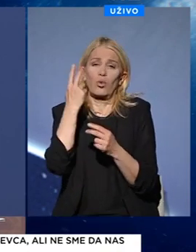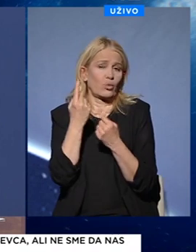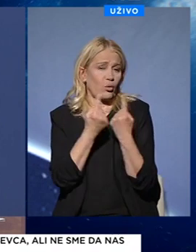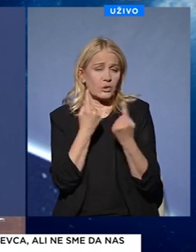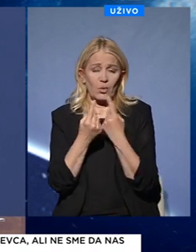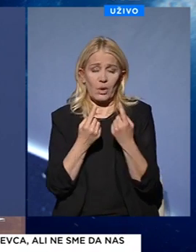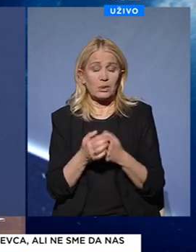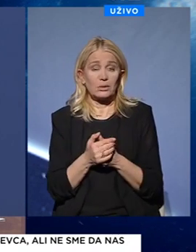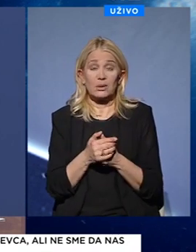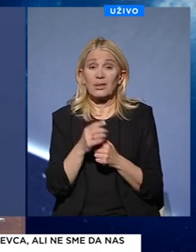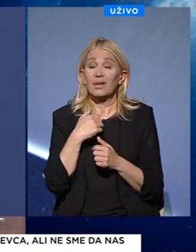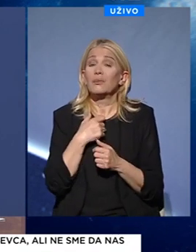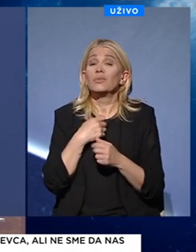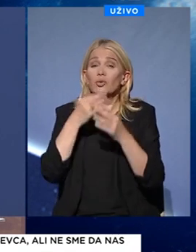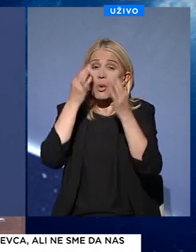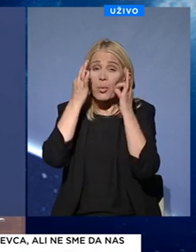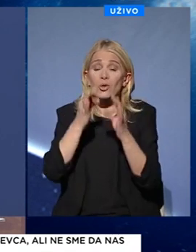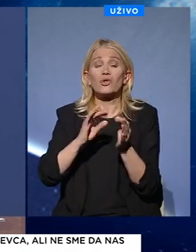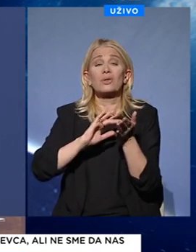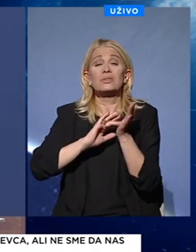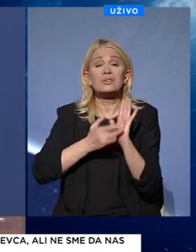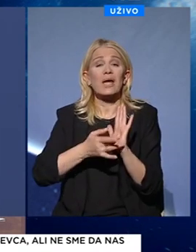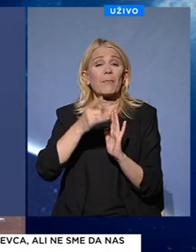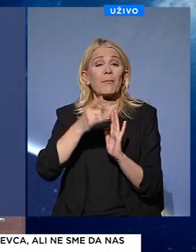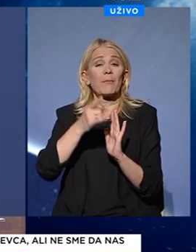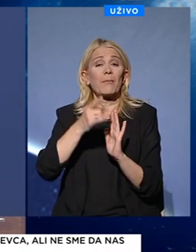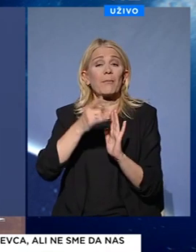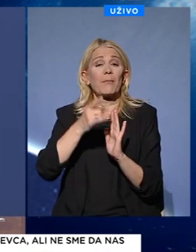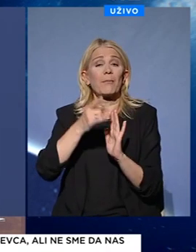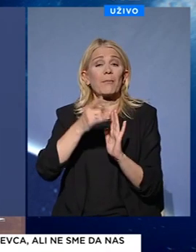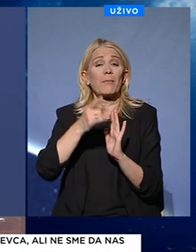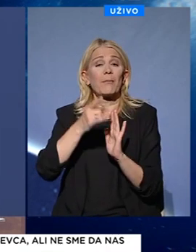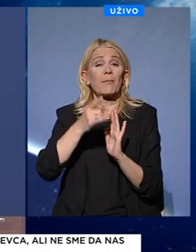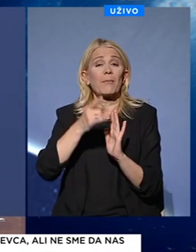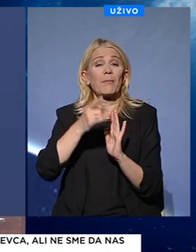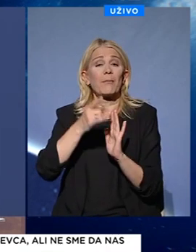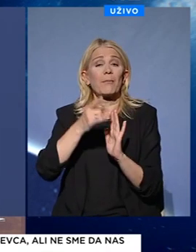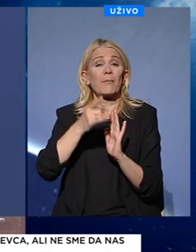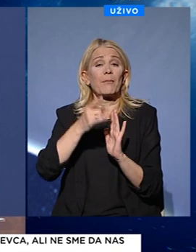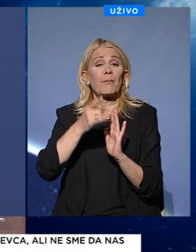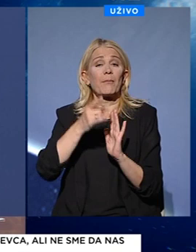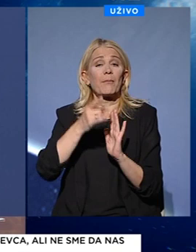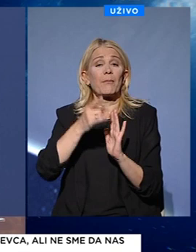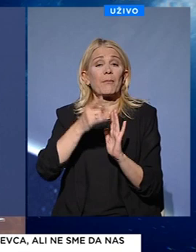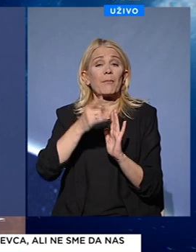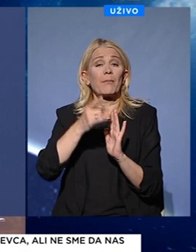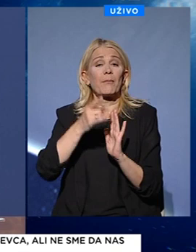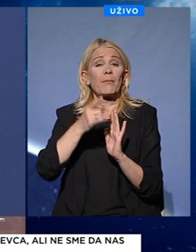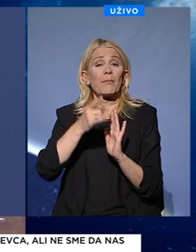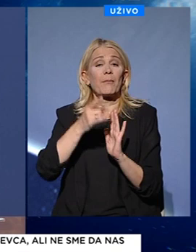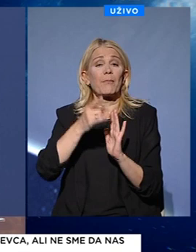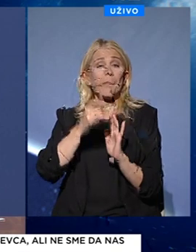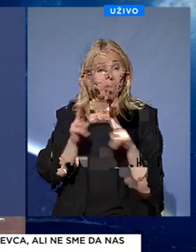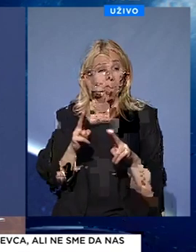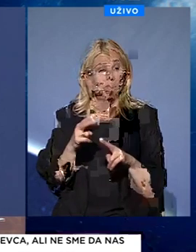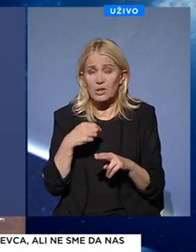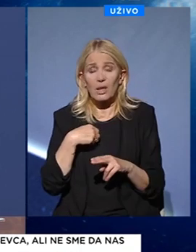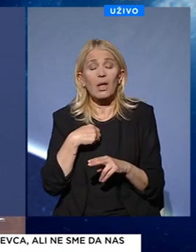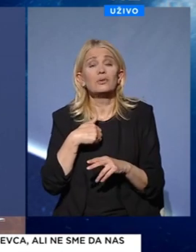situaciji. Držat ćemo se samo i jedino i strogo struke i pravila koje važe, a ja profesor ću vam